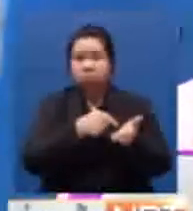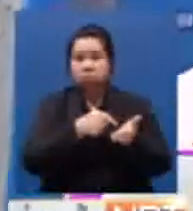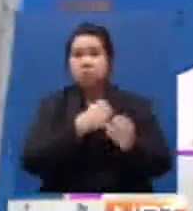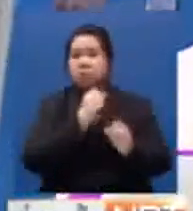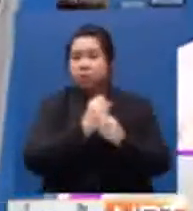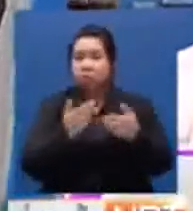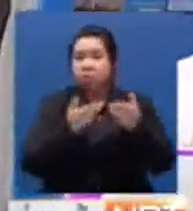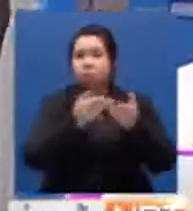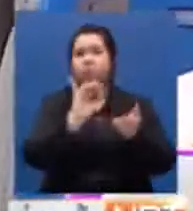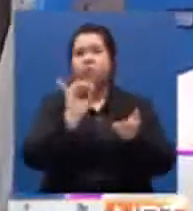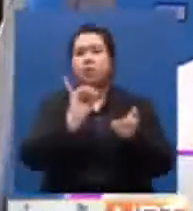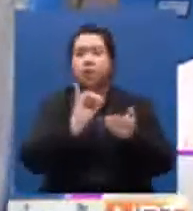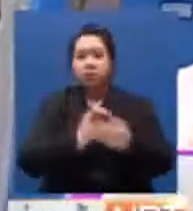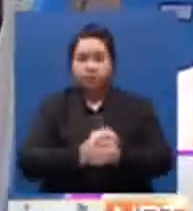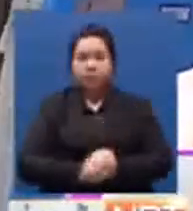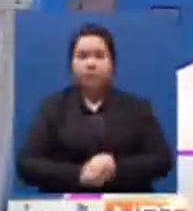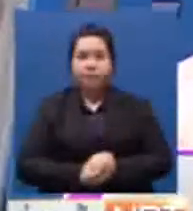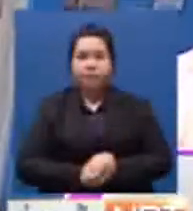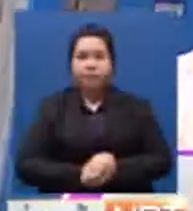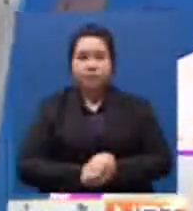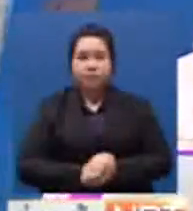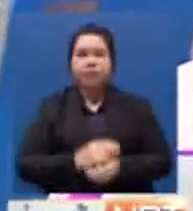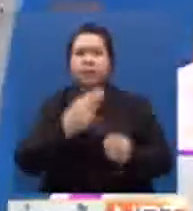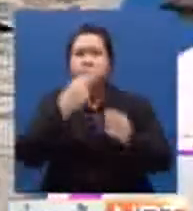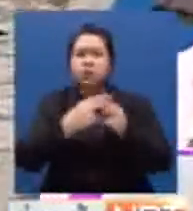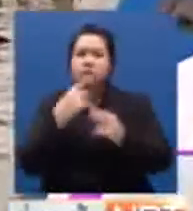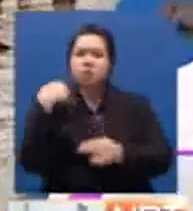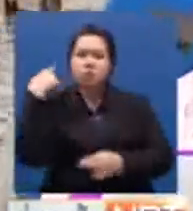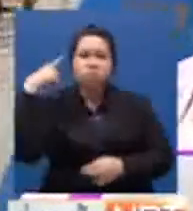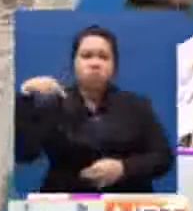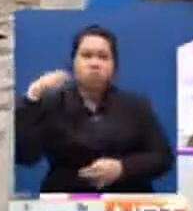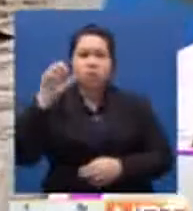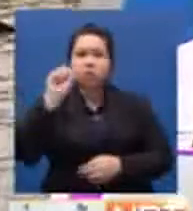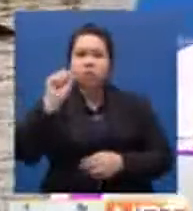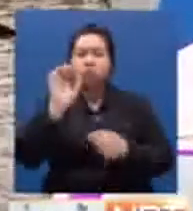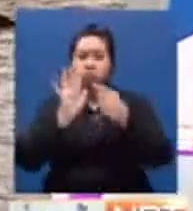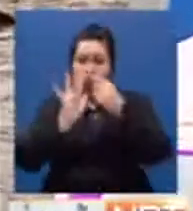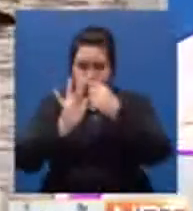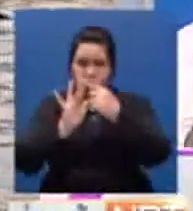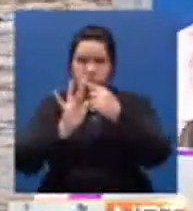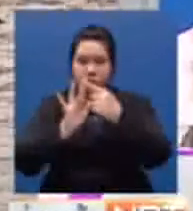ก่อนจากเจสุก็